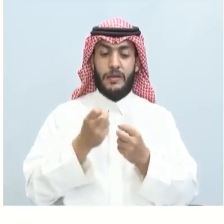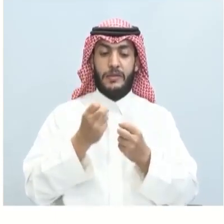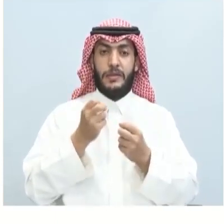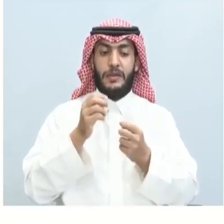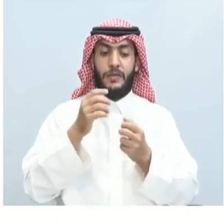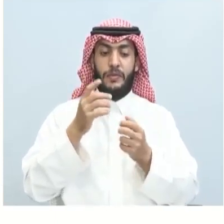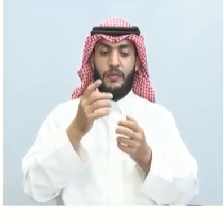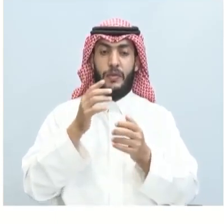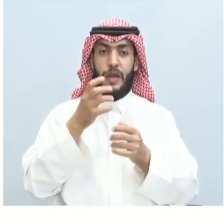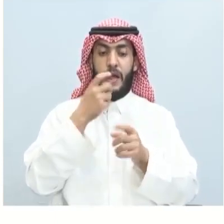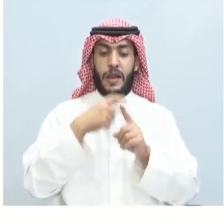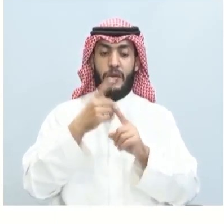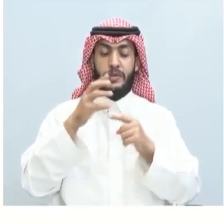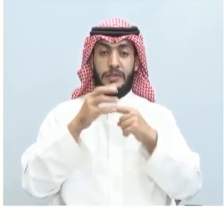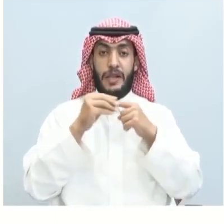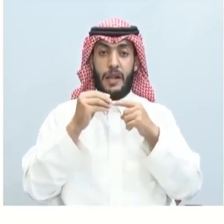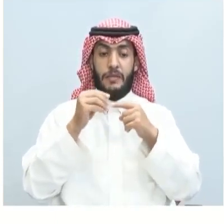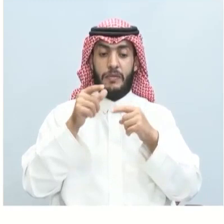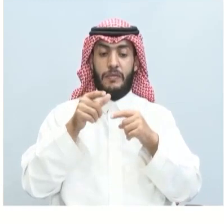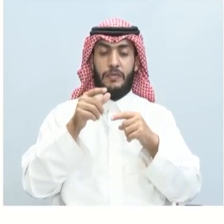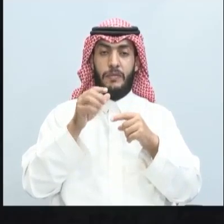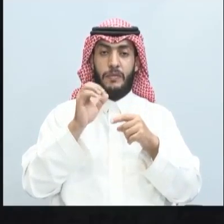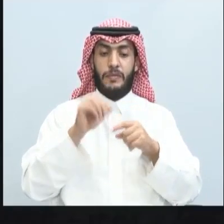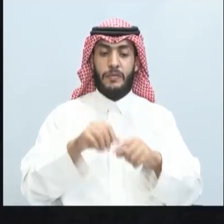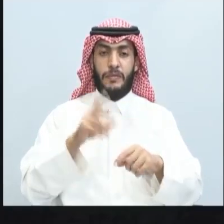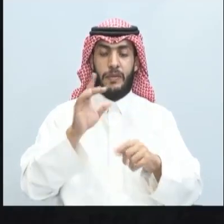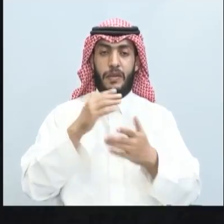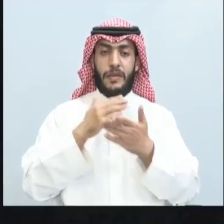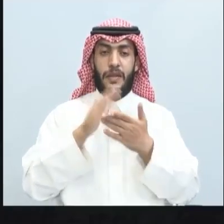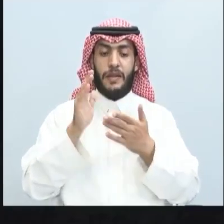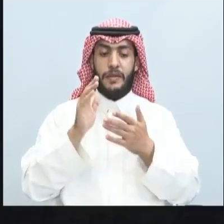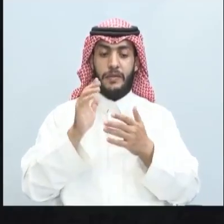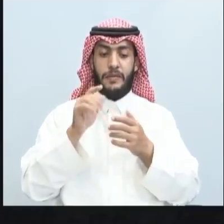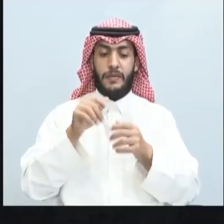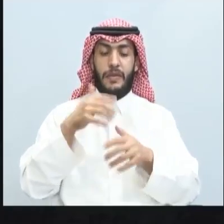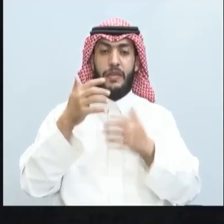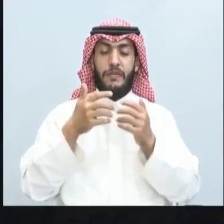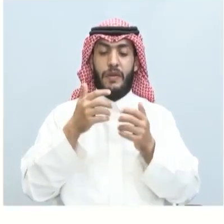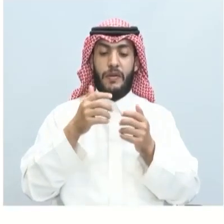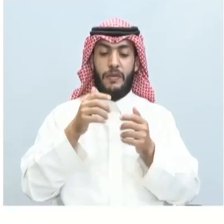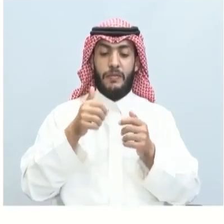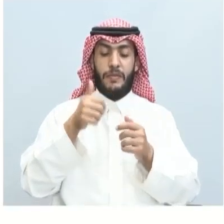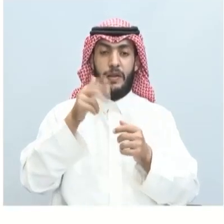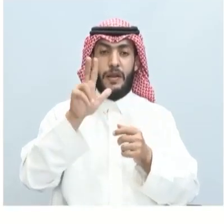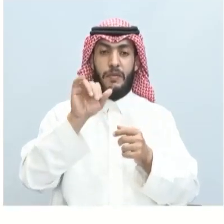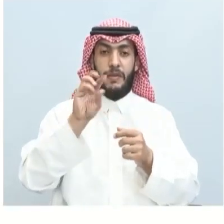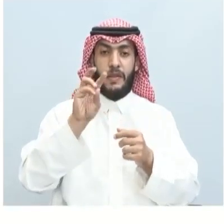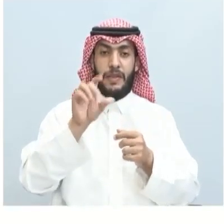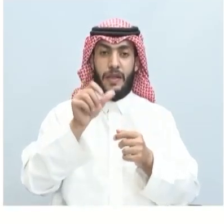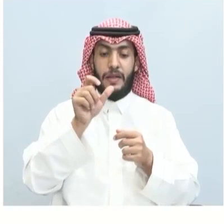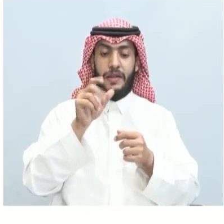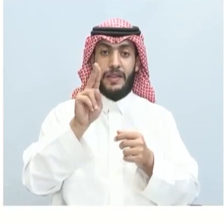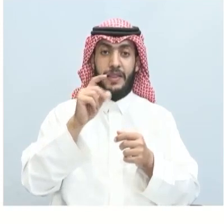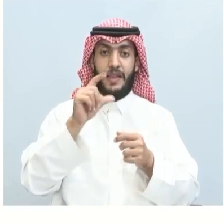سابقا طبعا الاشاره هنا سالبه في التفاعل هنا لدي طارد احسنتم اذا تفاعل تكوين الميثان